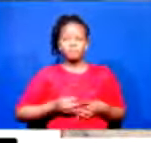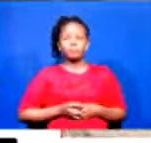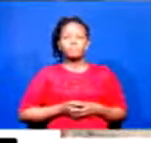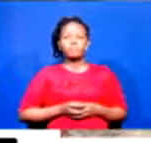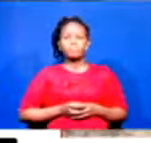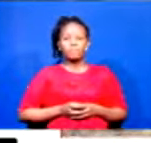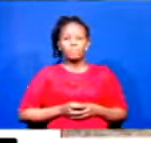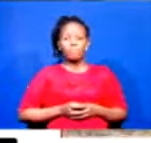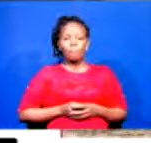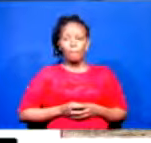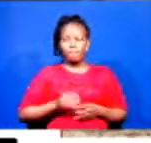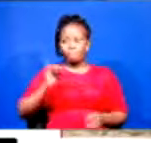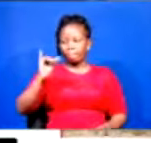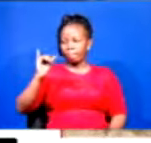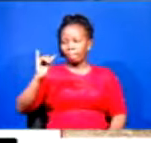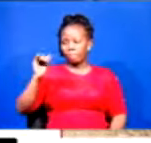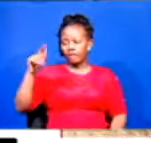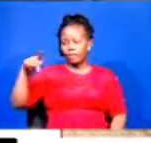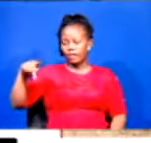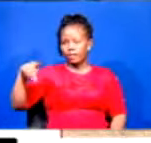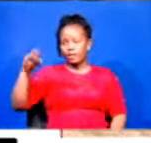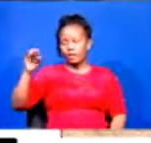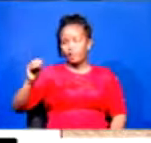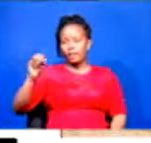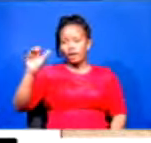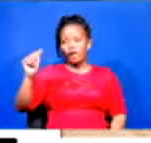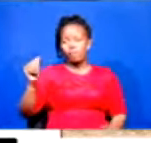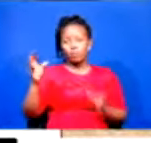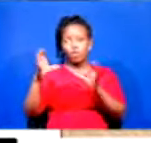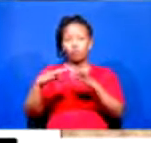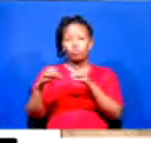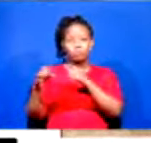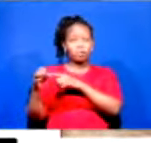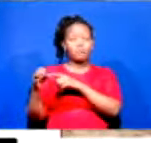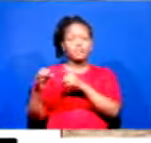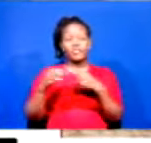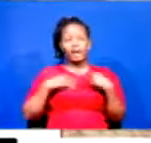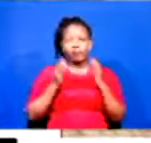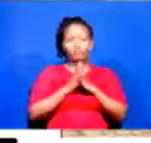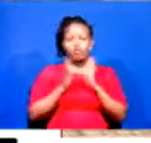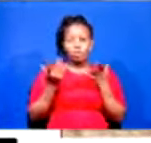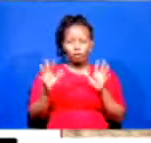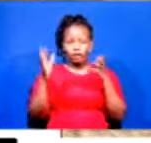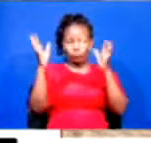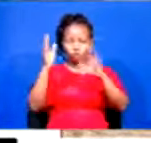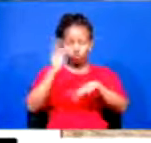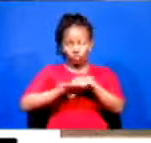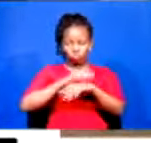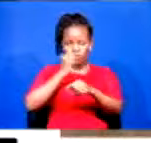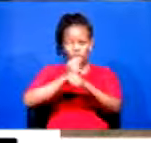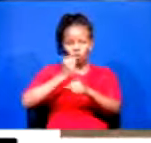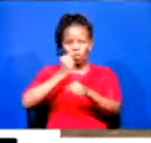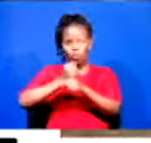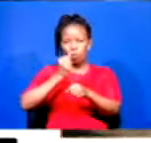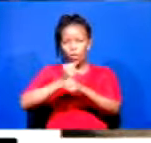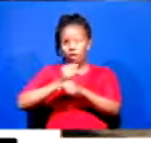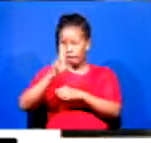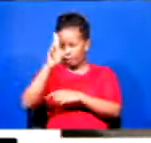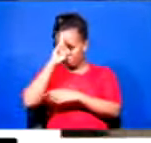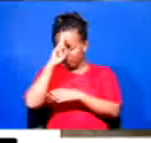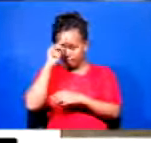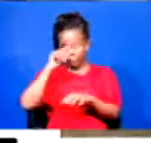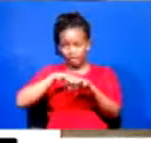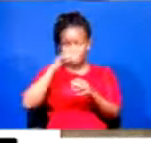Halmashauri ya kutathmini utendakazi wa maafisa wa polisi IPOA imepongeza utendakazi wa maafisa wa polisi katika uchaguzi